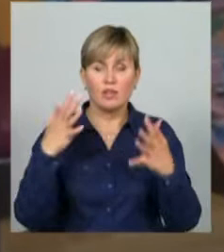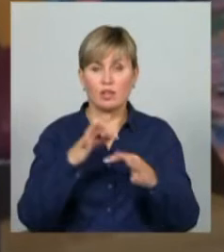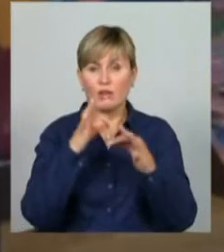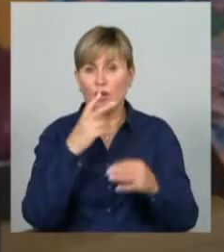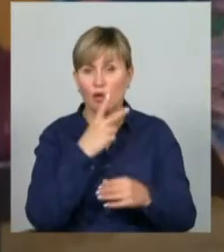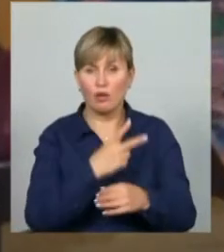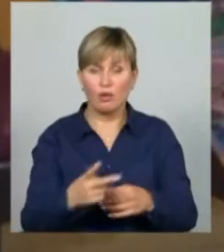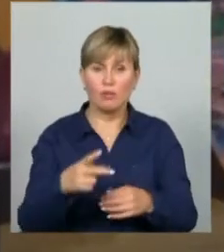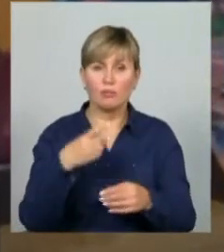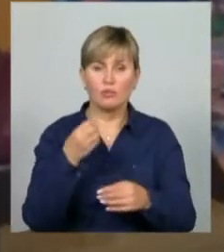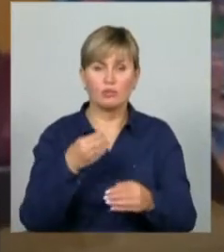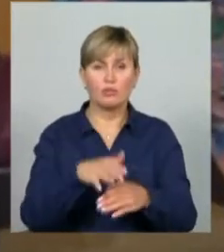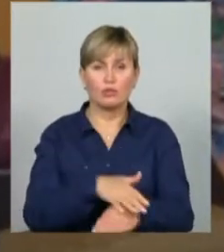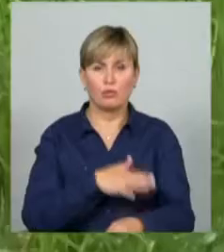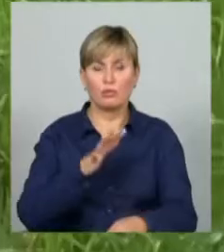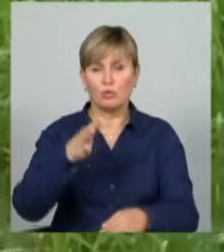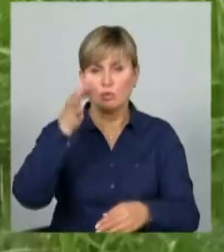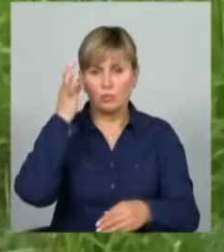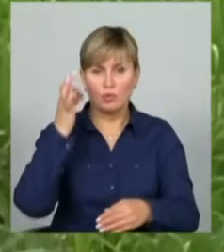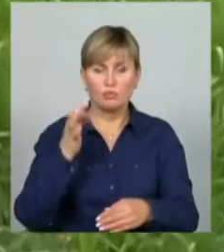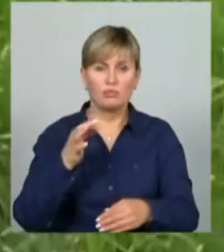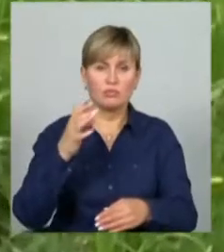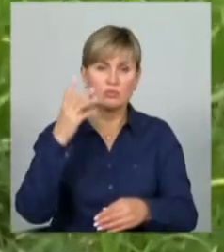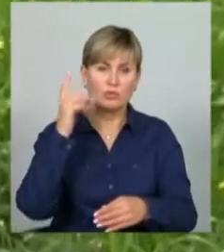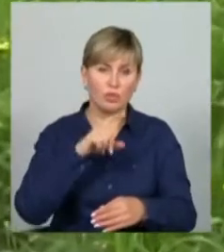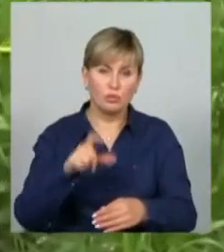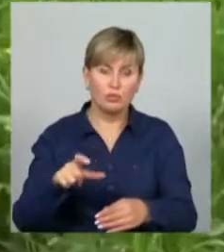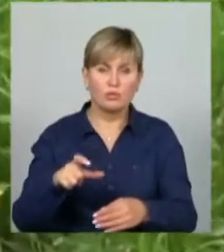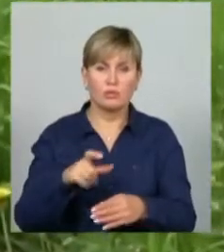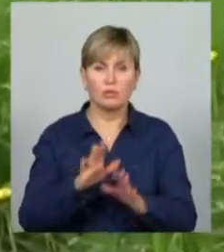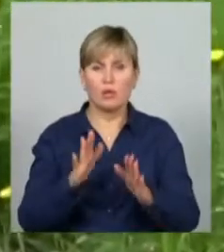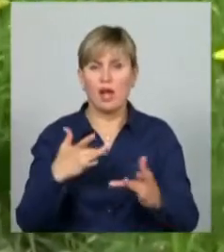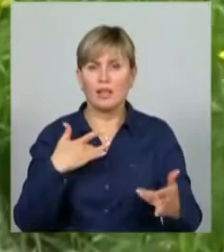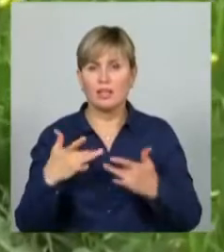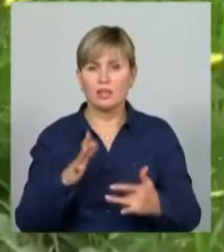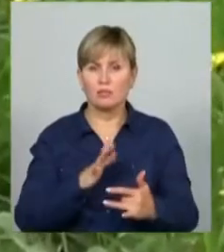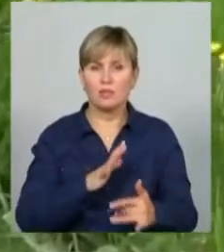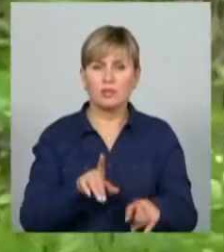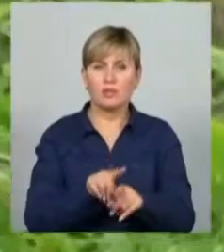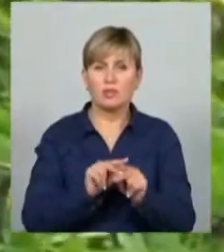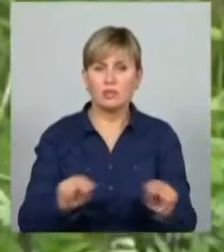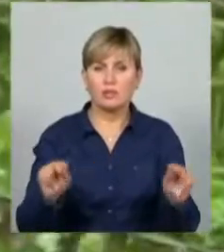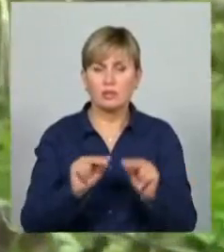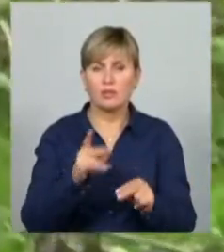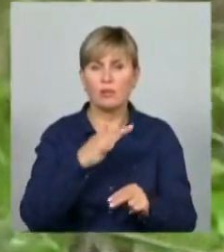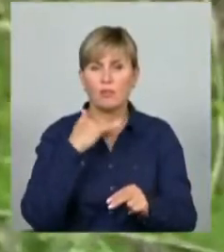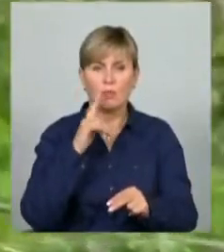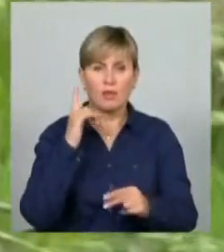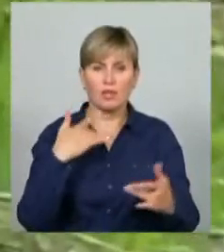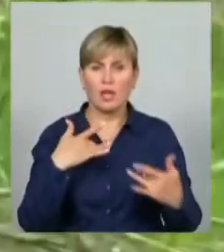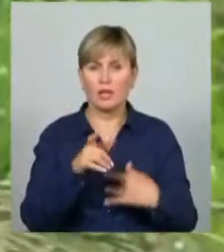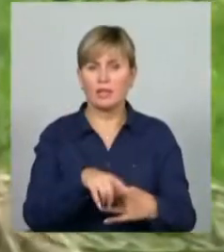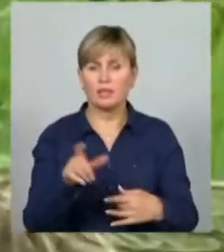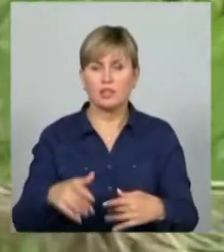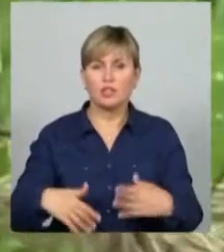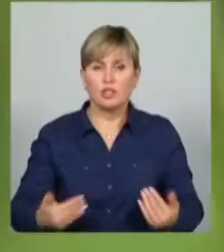Газизы Абдинабиевой еще долго будут помнить ее современники и не только. Ведь актриса была наставником для многих молодых артистов.